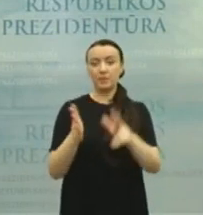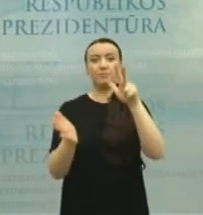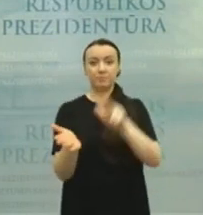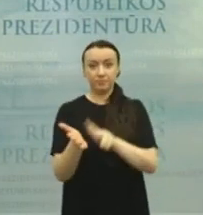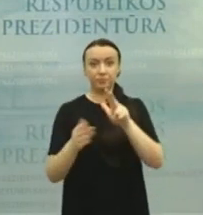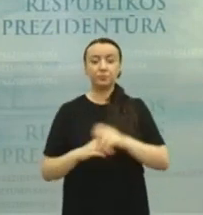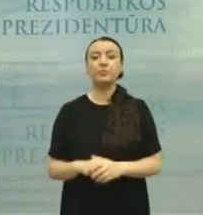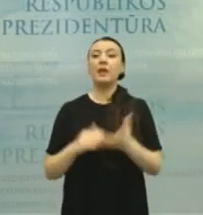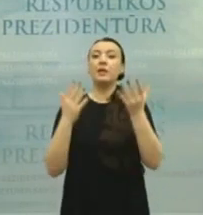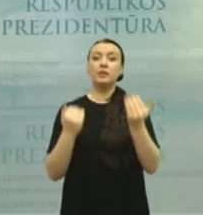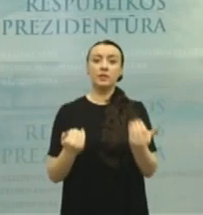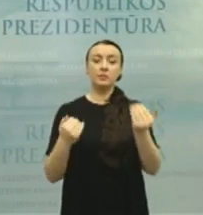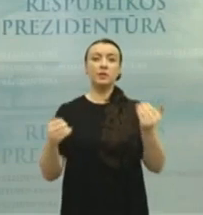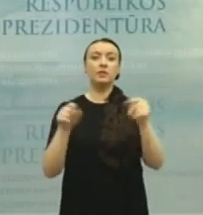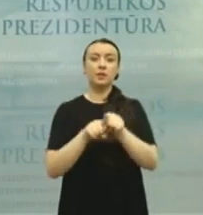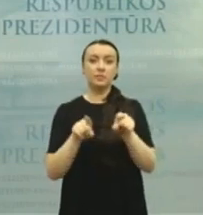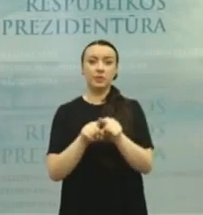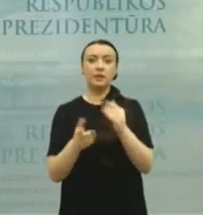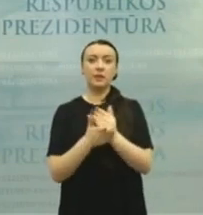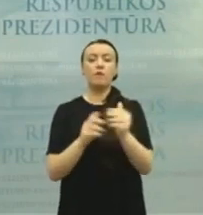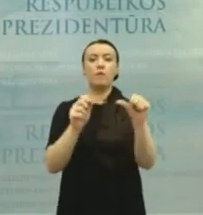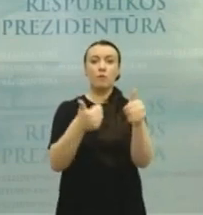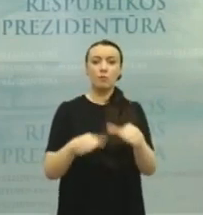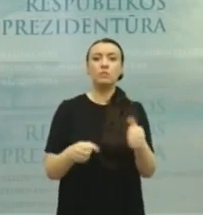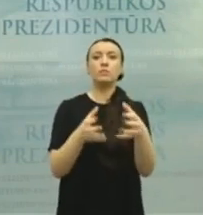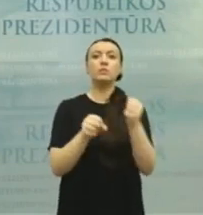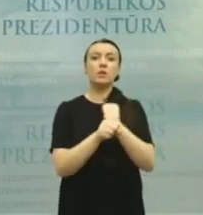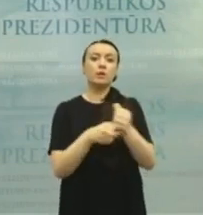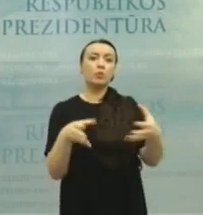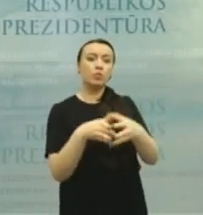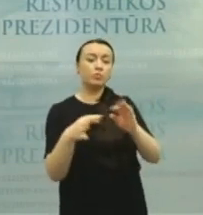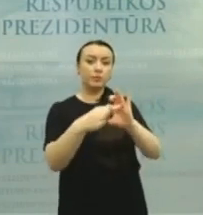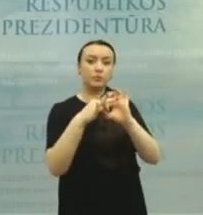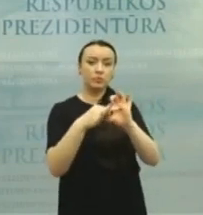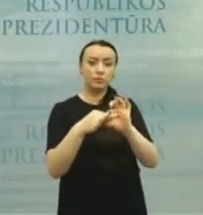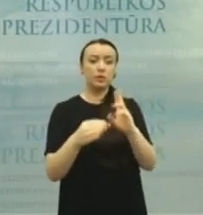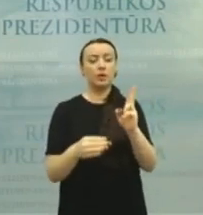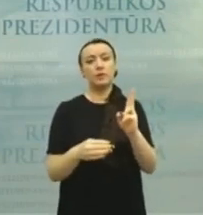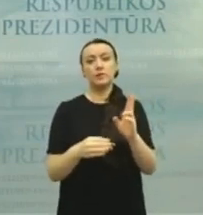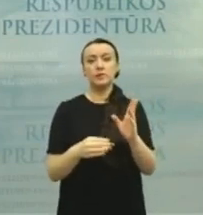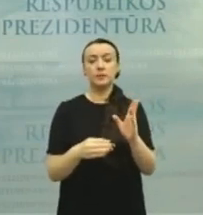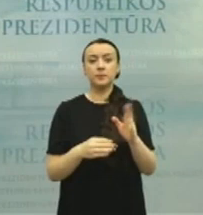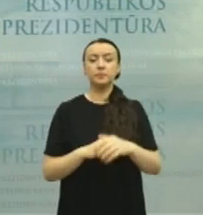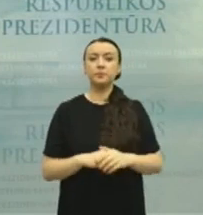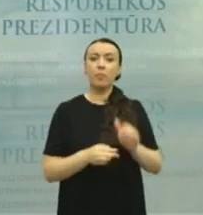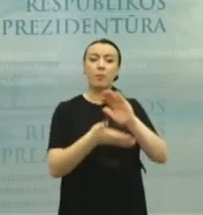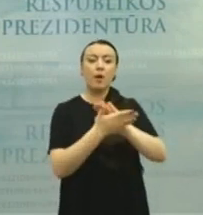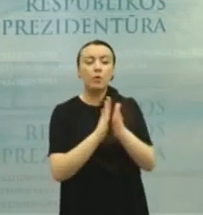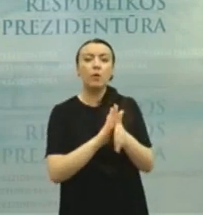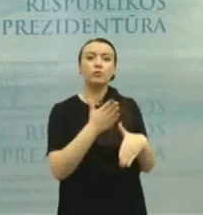darbų. Šiuo metu taip pat yra formuojama darbo grupė, kuri turėtų parengti